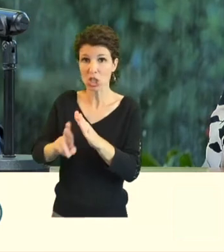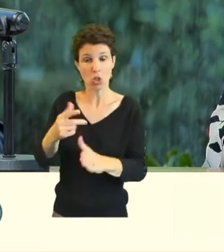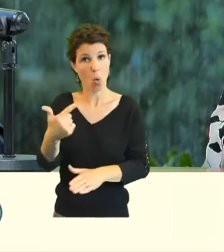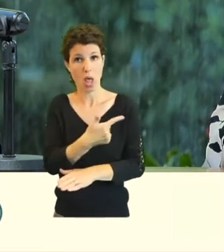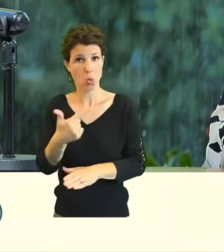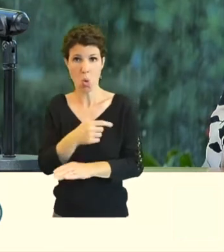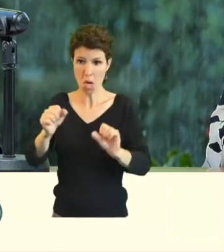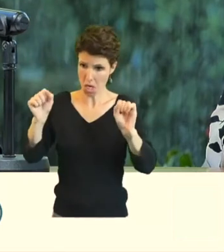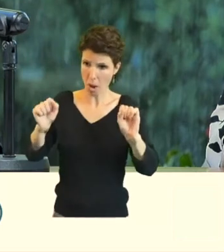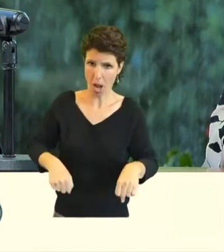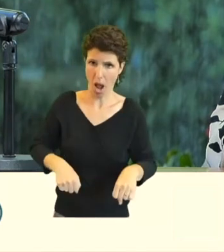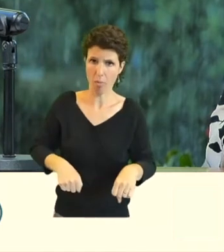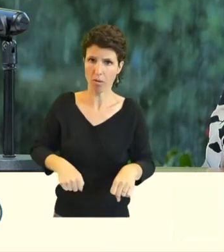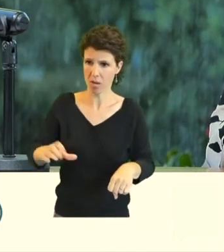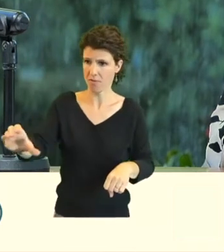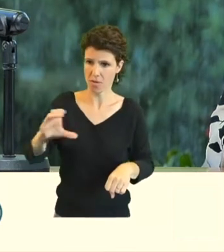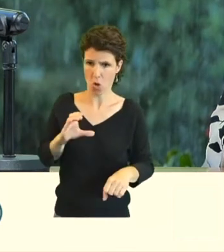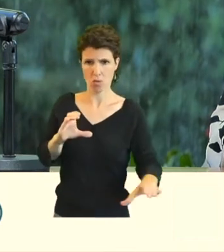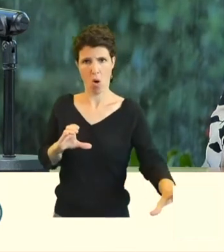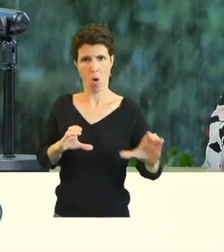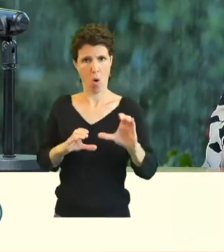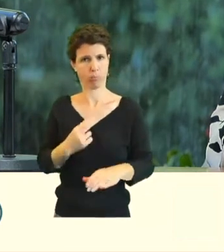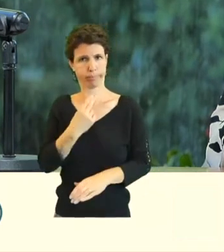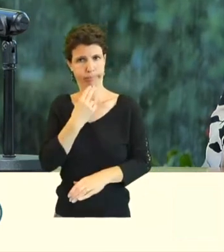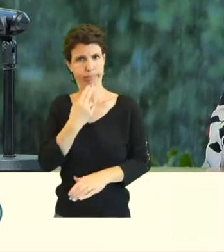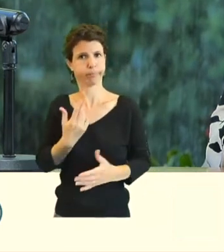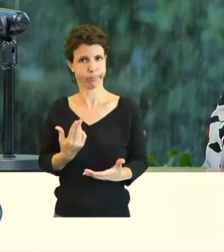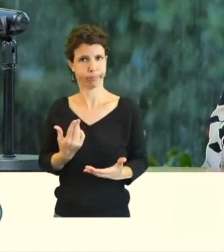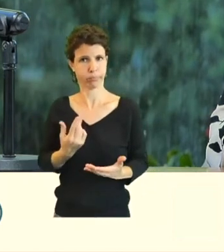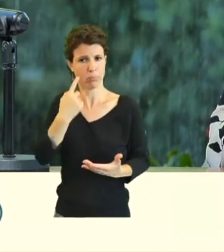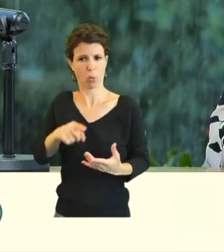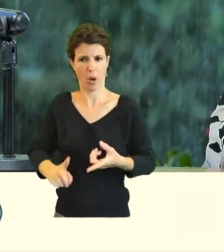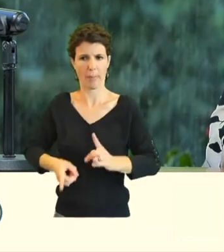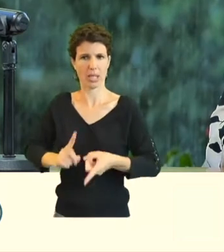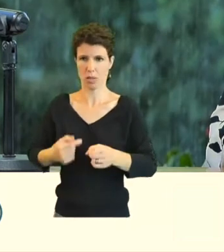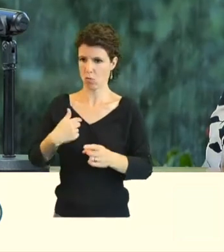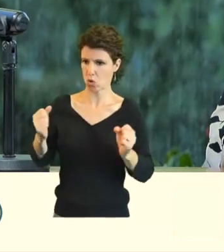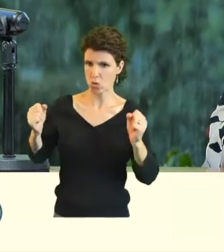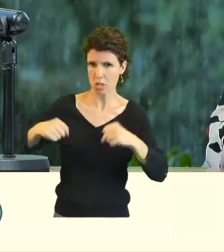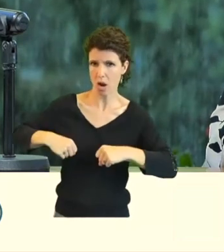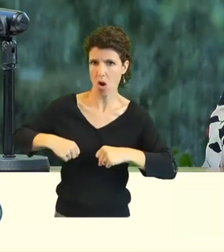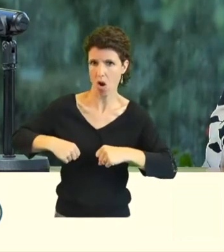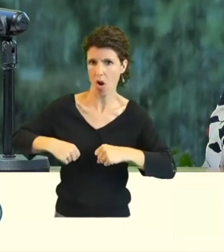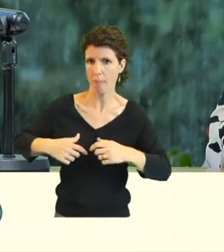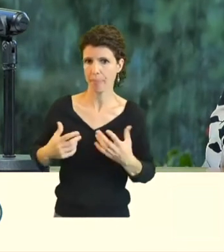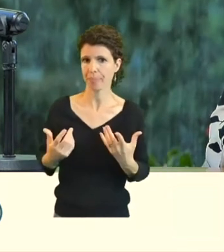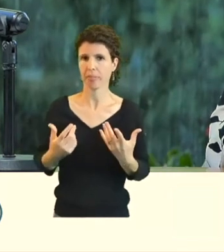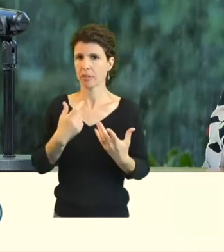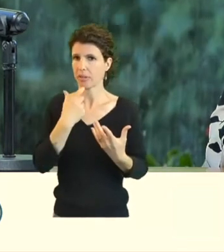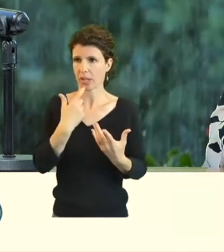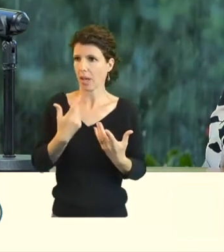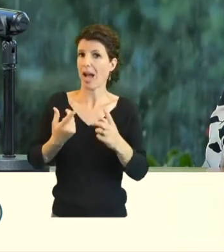manière substantielle la piscine, je suis tout à fait d'accord pour que nous la réalisions dans le cadre d'une maîtrise d'ouvrage